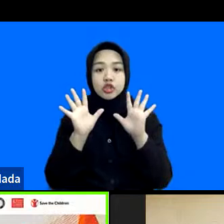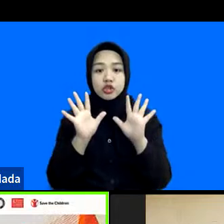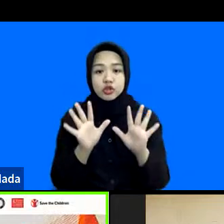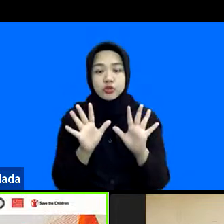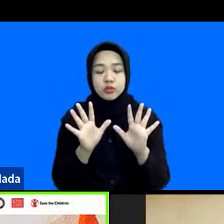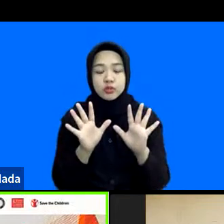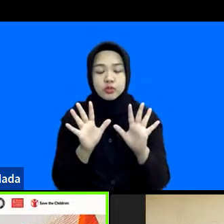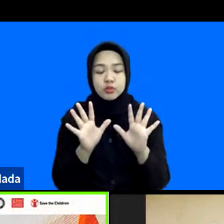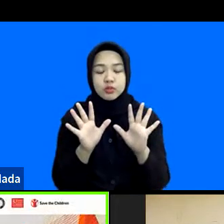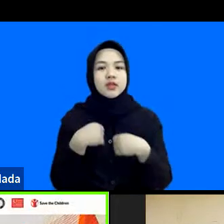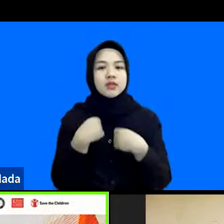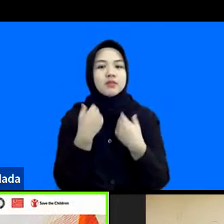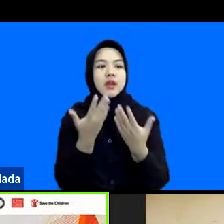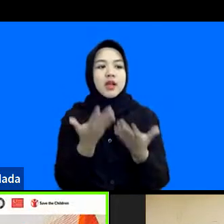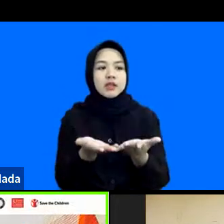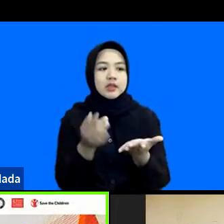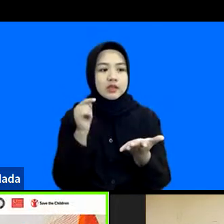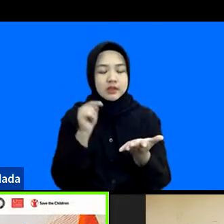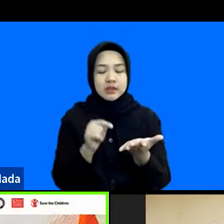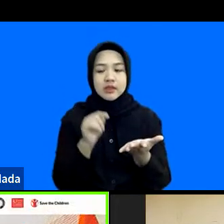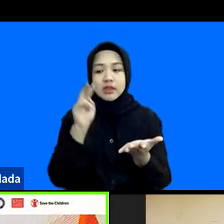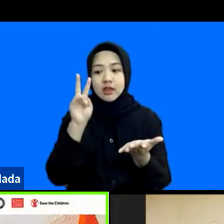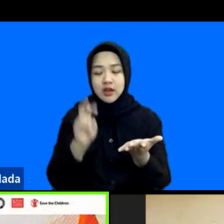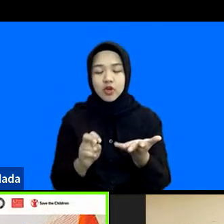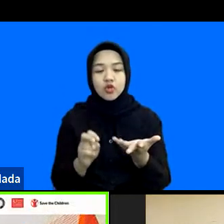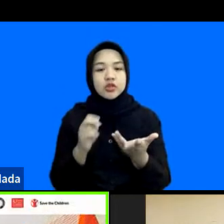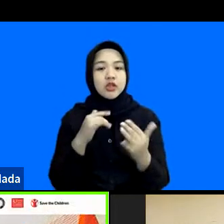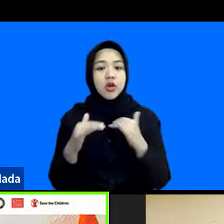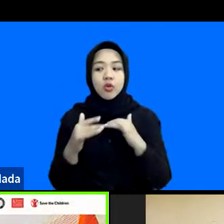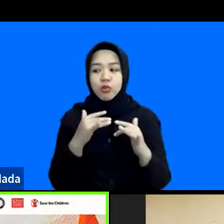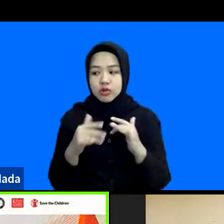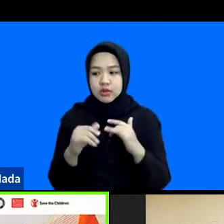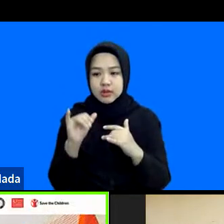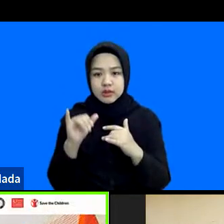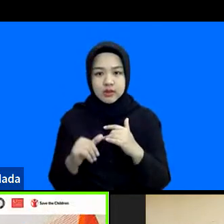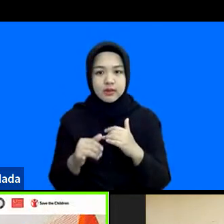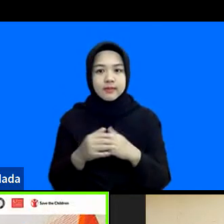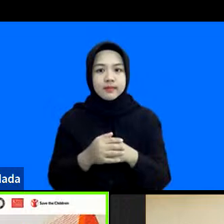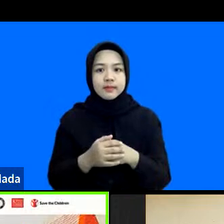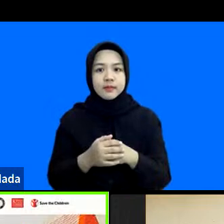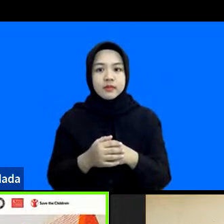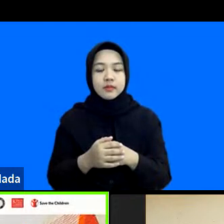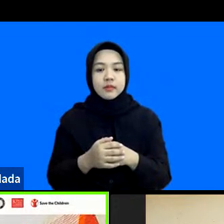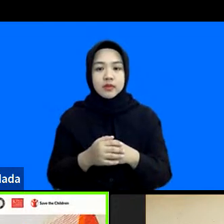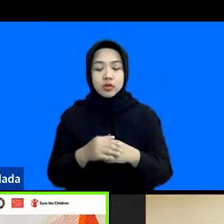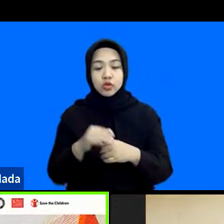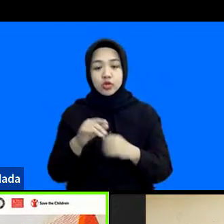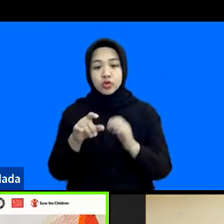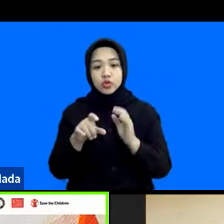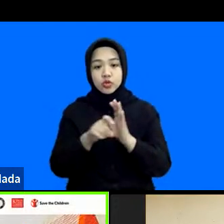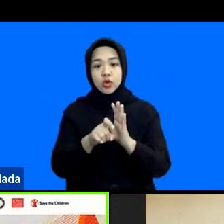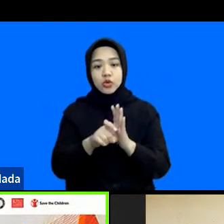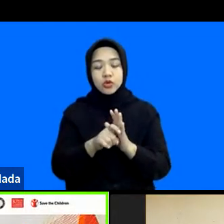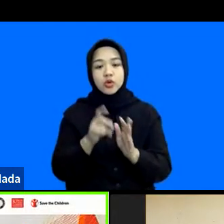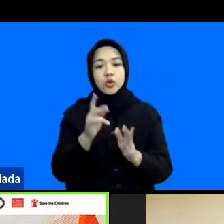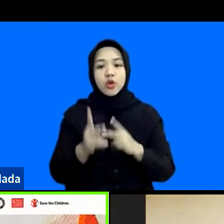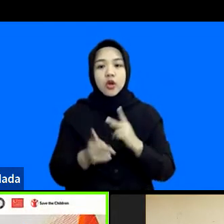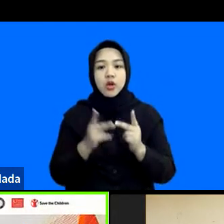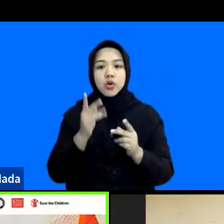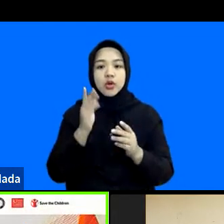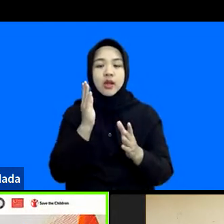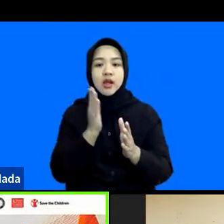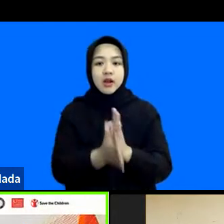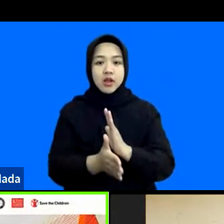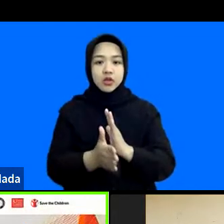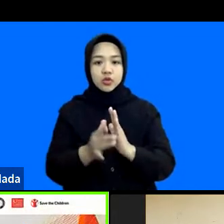10 aspirasi atau suara ini kan harus diakomodir ya Bu Asdep ya gitu. Jadi seperti misalnya kalau yang langsung menjadi